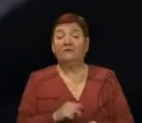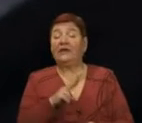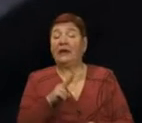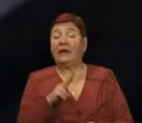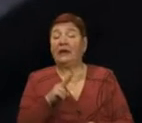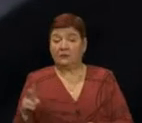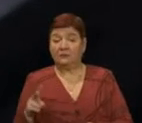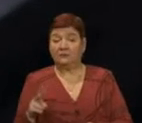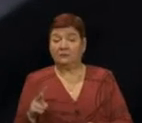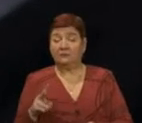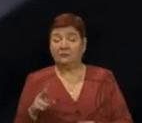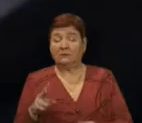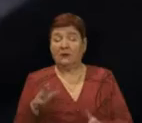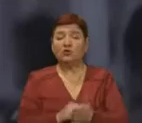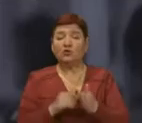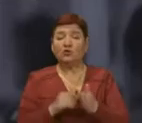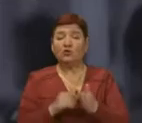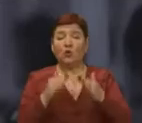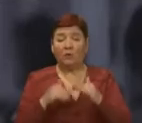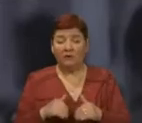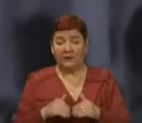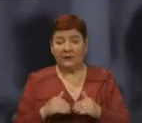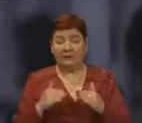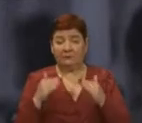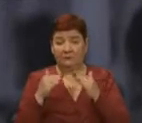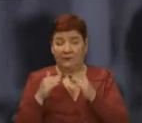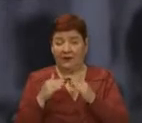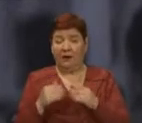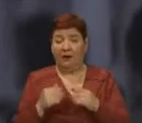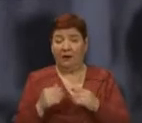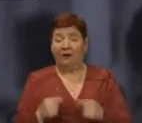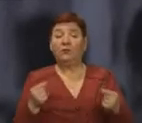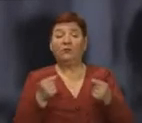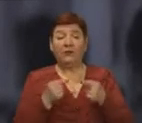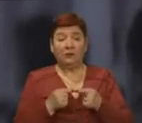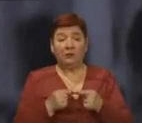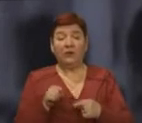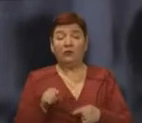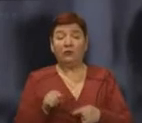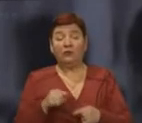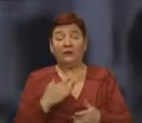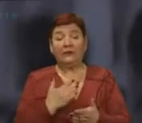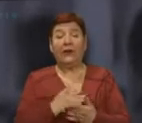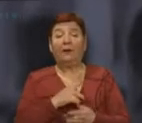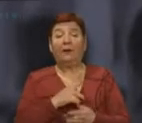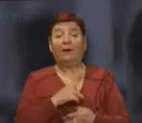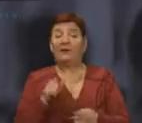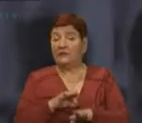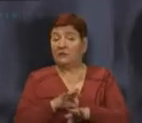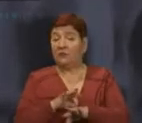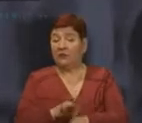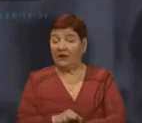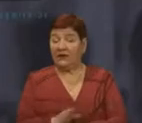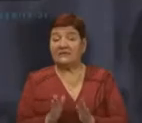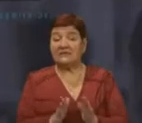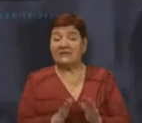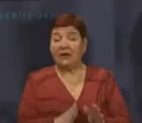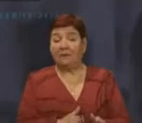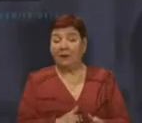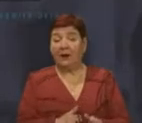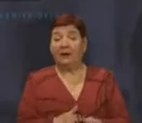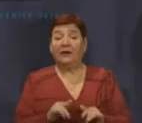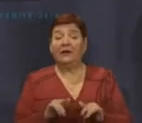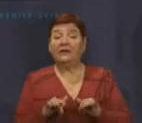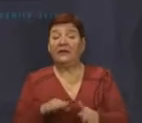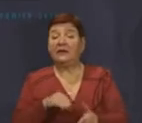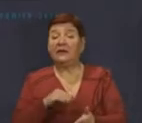в яких зруйновані оселі, відповідно. І тут є питання, запроваджене через систему дії